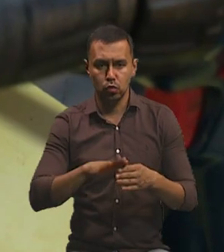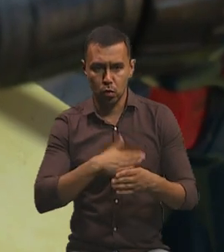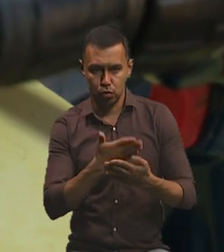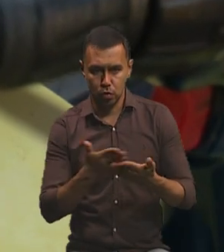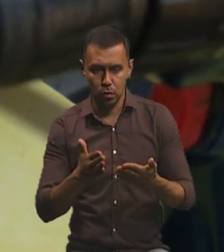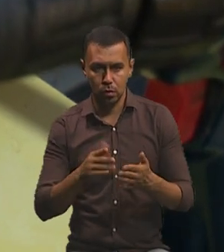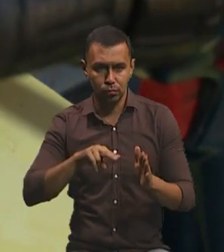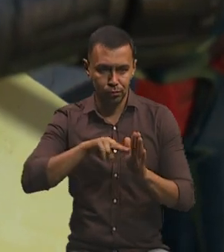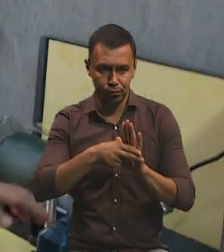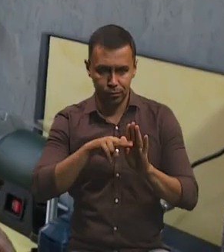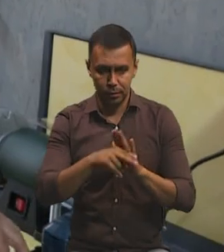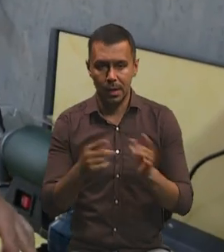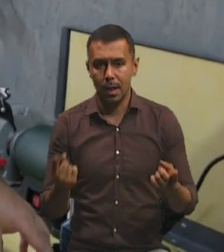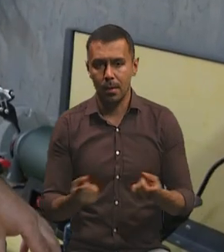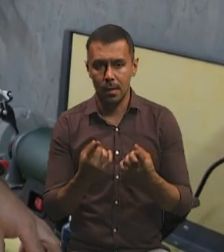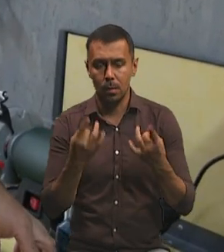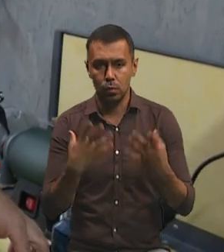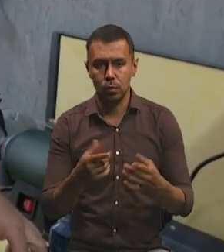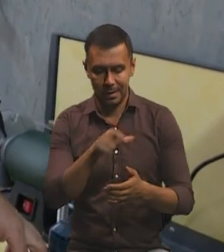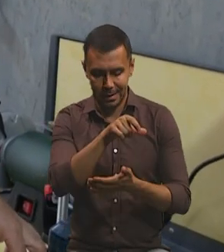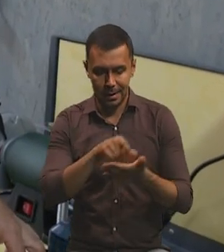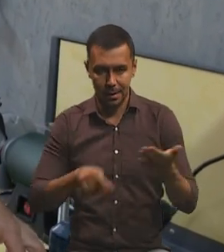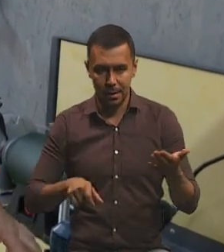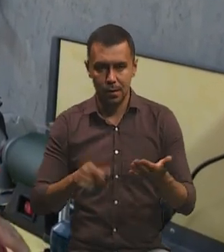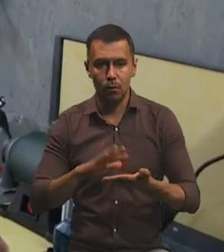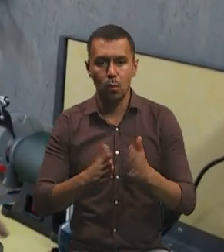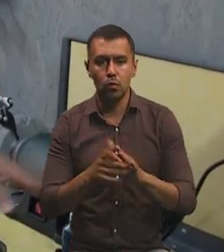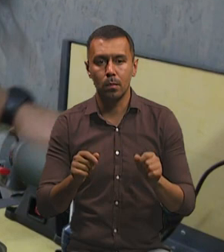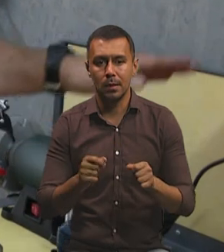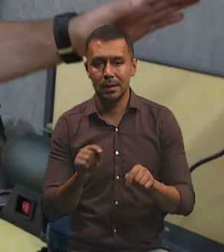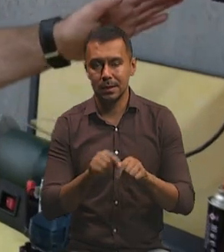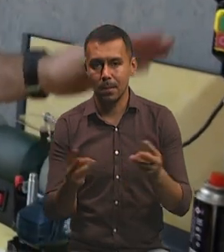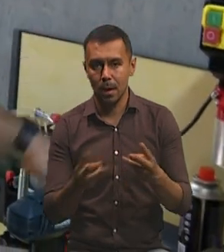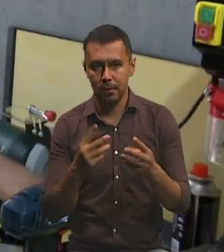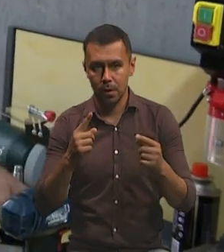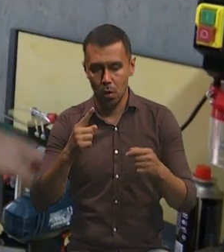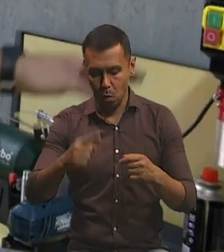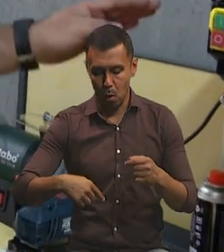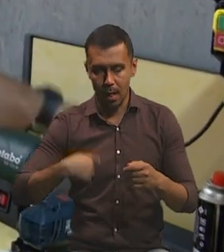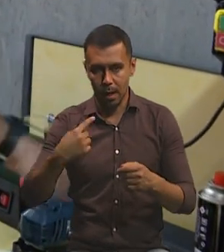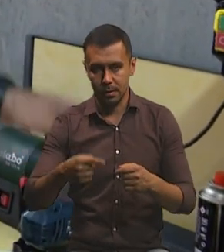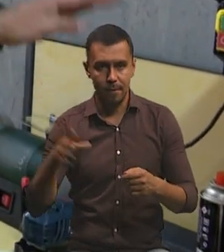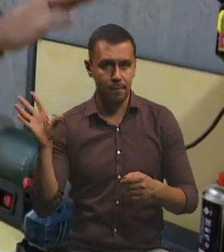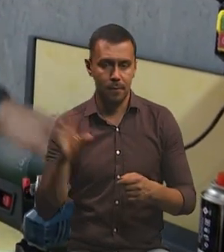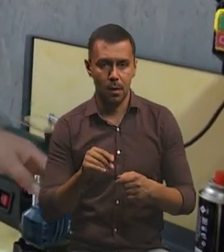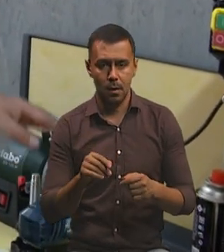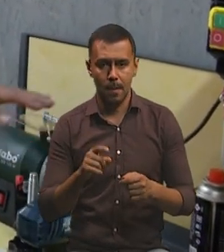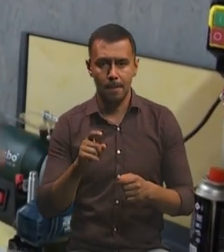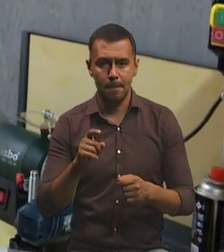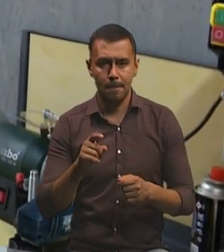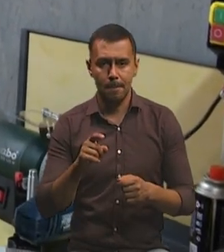шуруповерти, елементарні просто стрічки гумові для того, щоб запаювати колеса. Все і